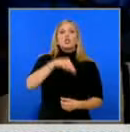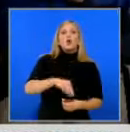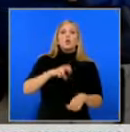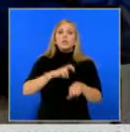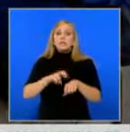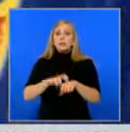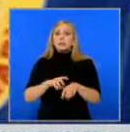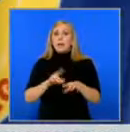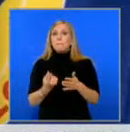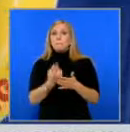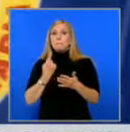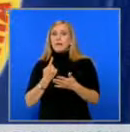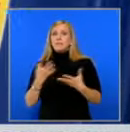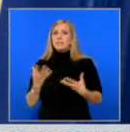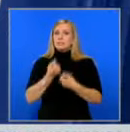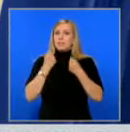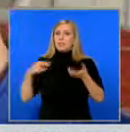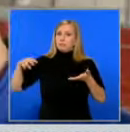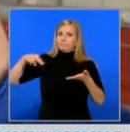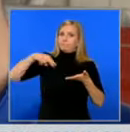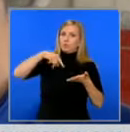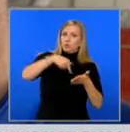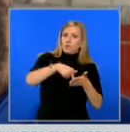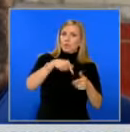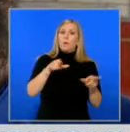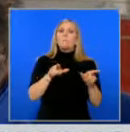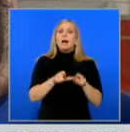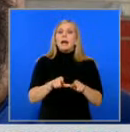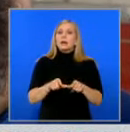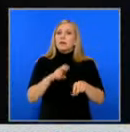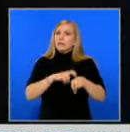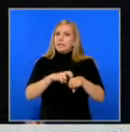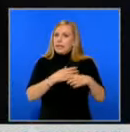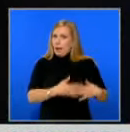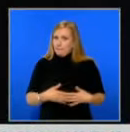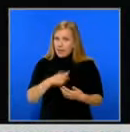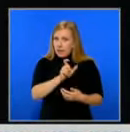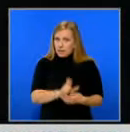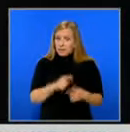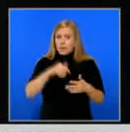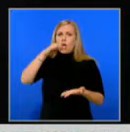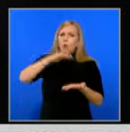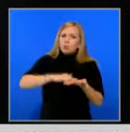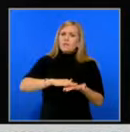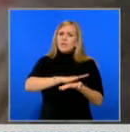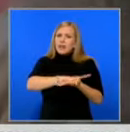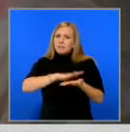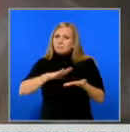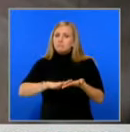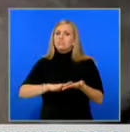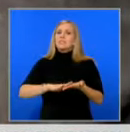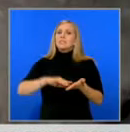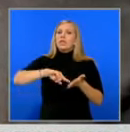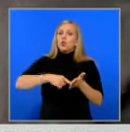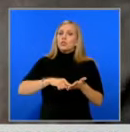са едни от първите спасители които стигат до марк дики почти през цялото време те остават в най-ниската точка на пещерата където температурата е